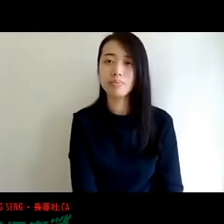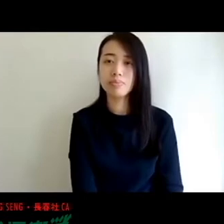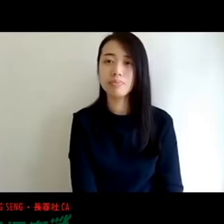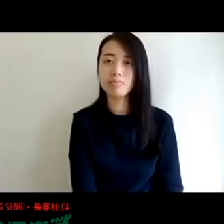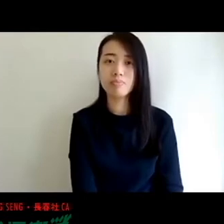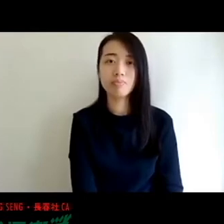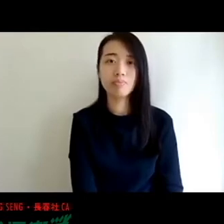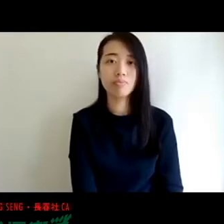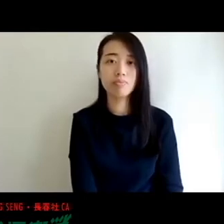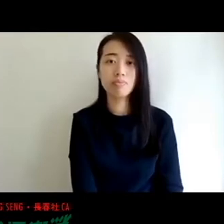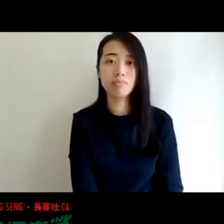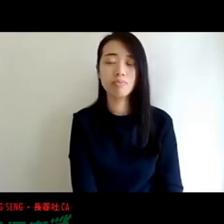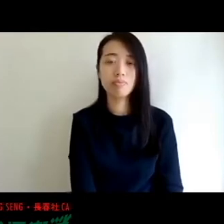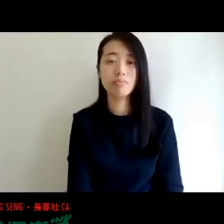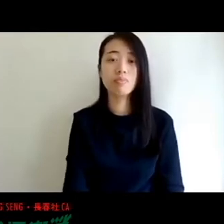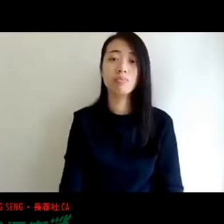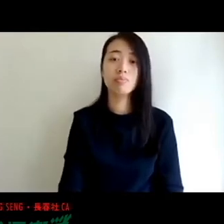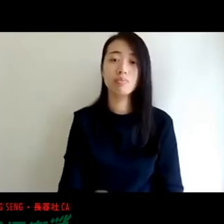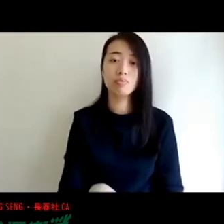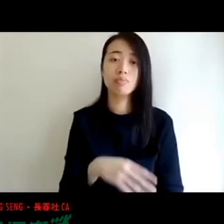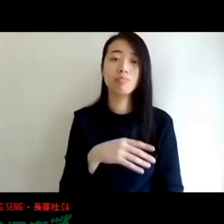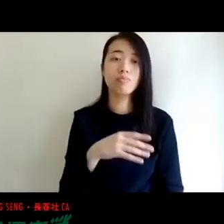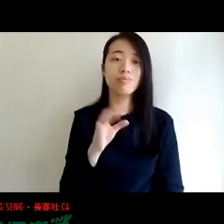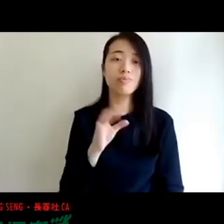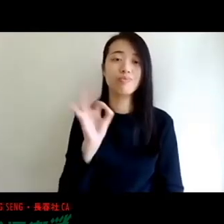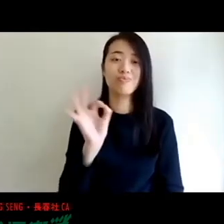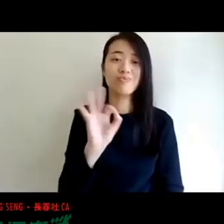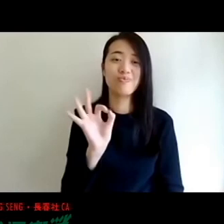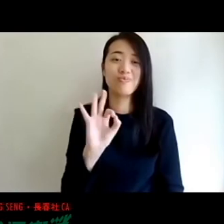是，如果呢都